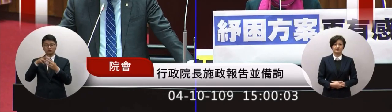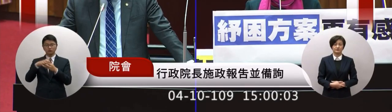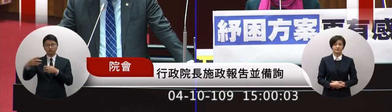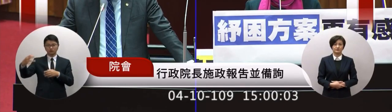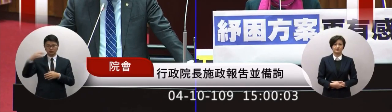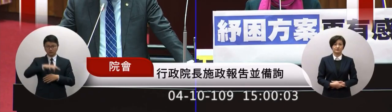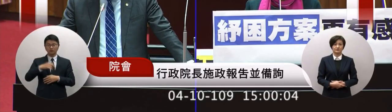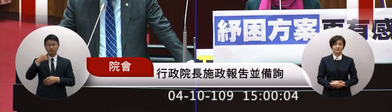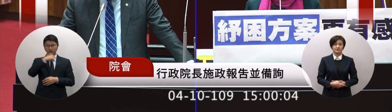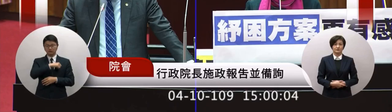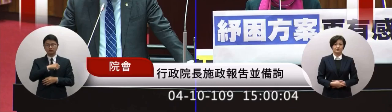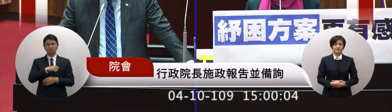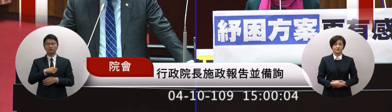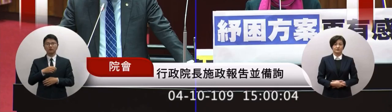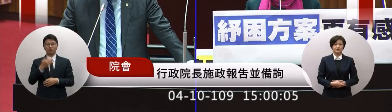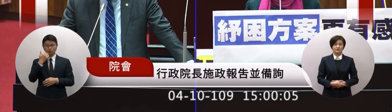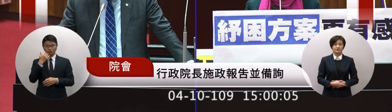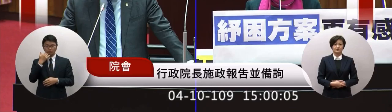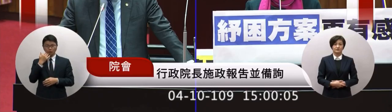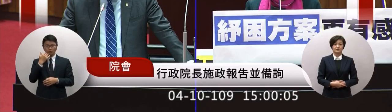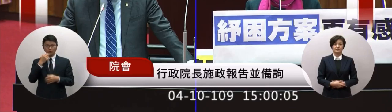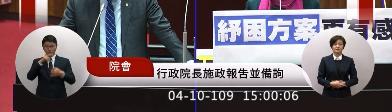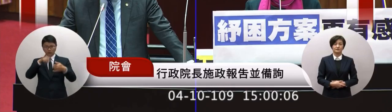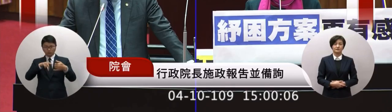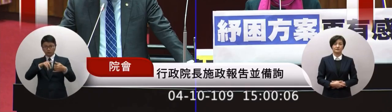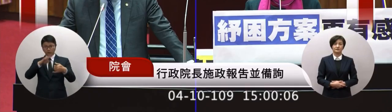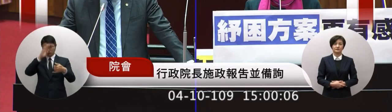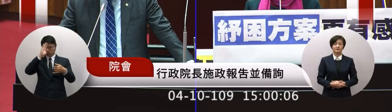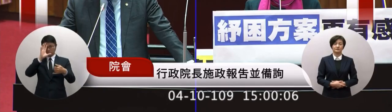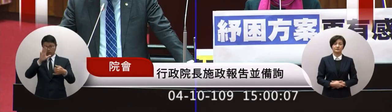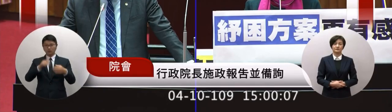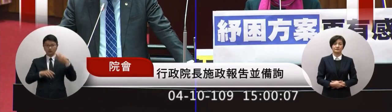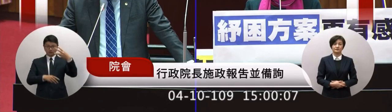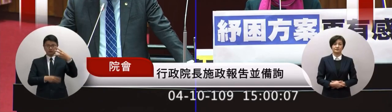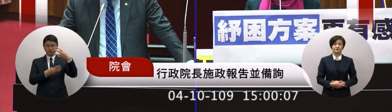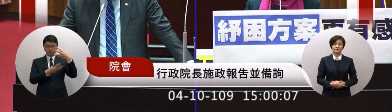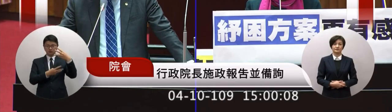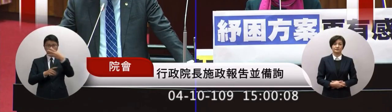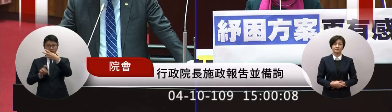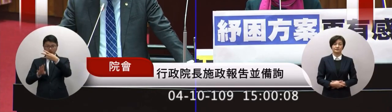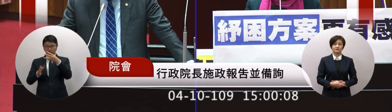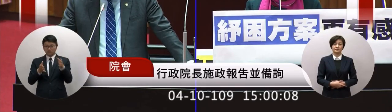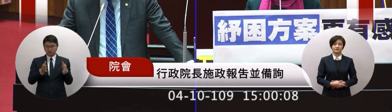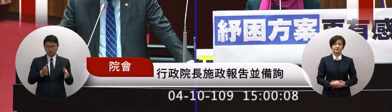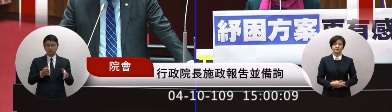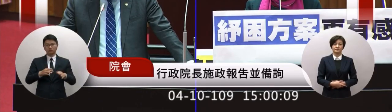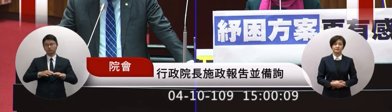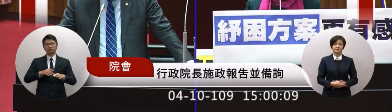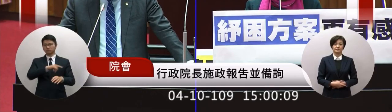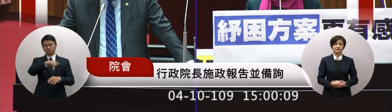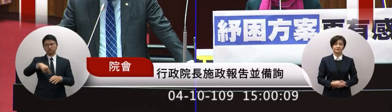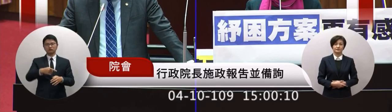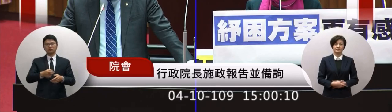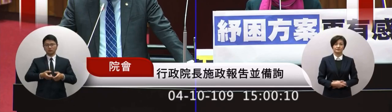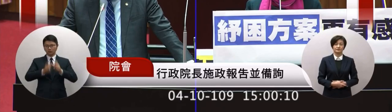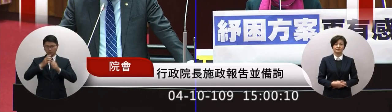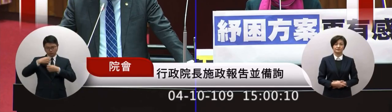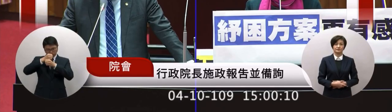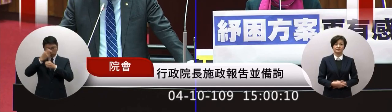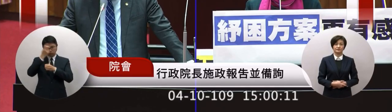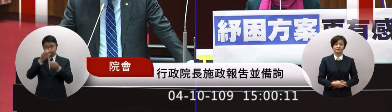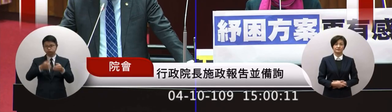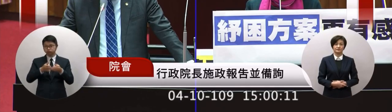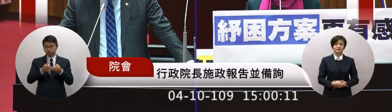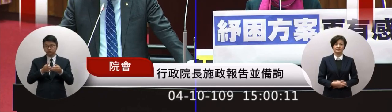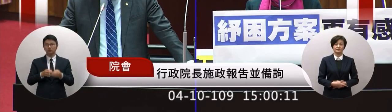他能够有症状的呢，在3月3号到3月14号有症状的就先采检。那主要的问